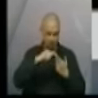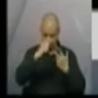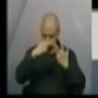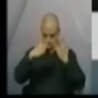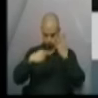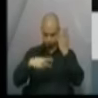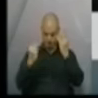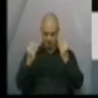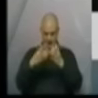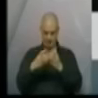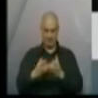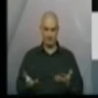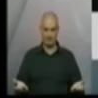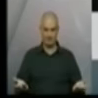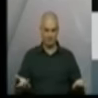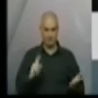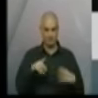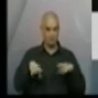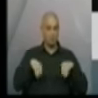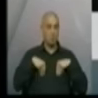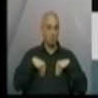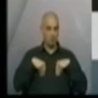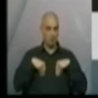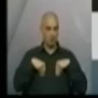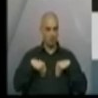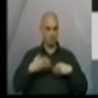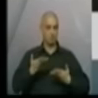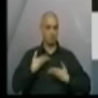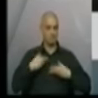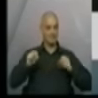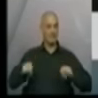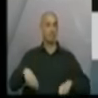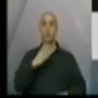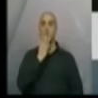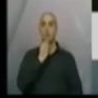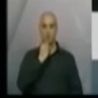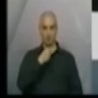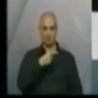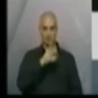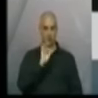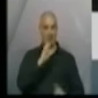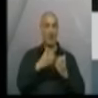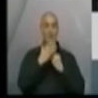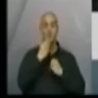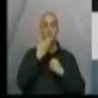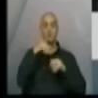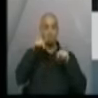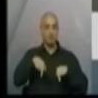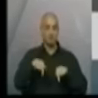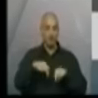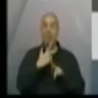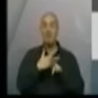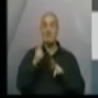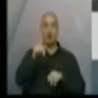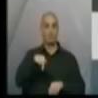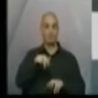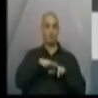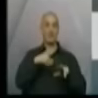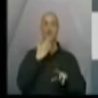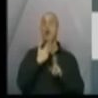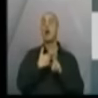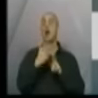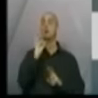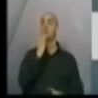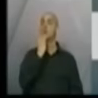שמי מהם שמוכן היה לקבל עליו את הריבונות היהודית של העם היהודי בן ורק בארצו ארץ ישראל היא רק